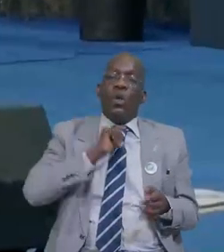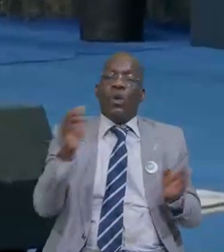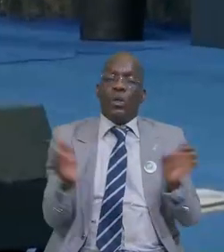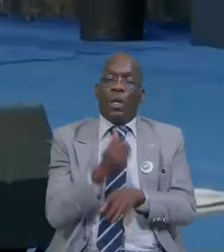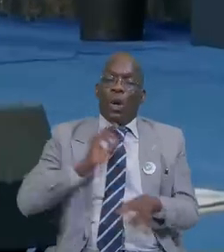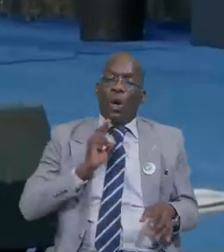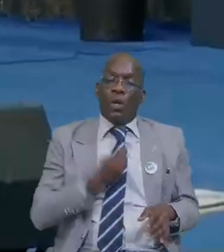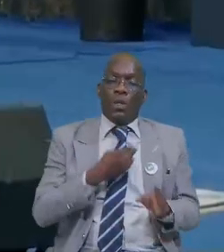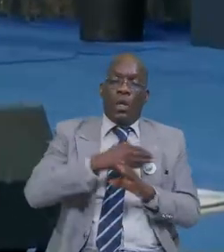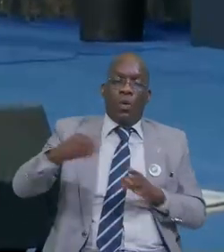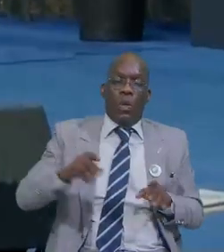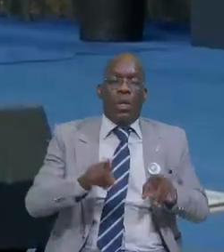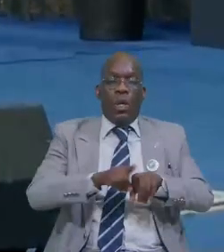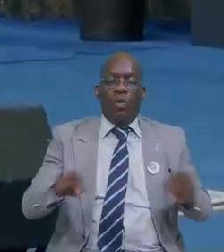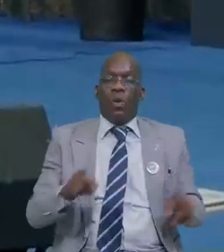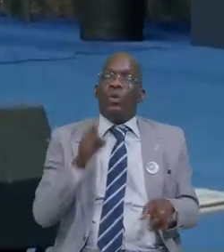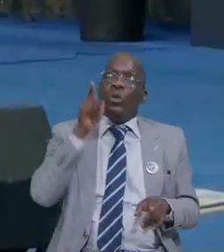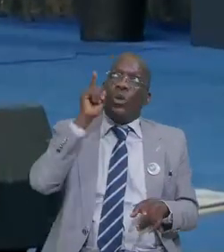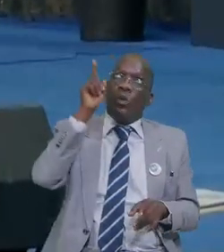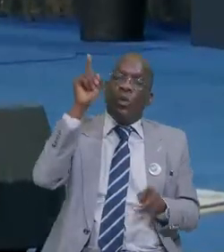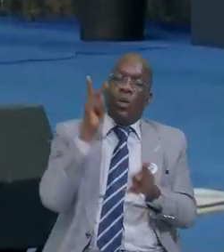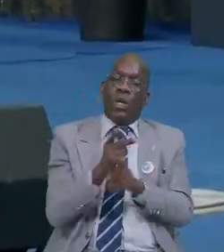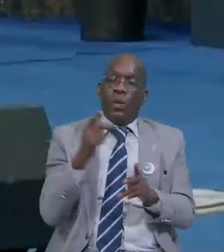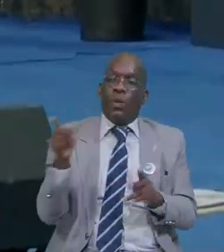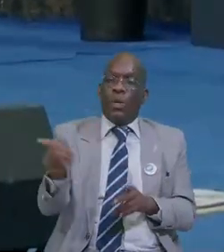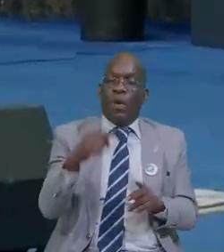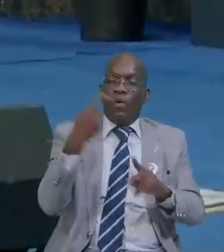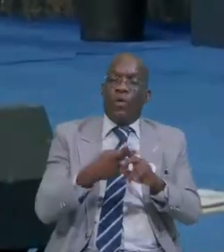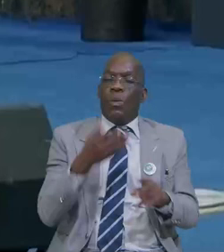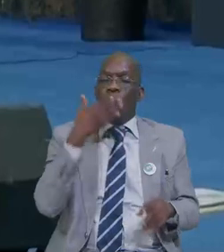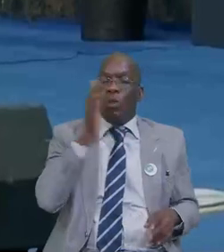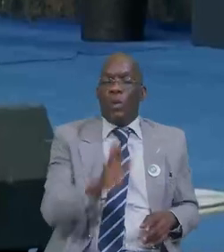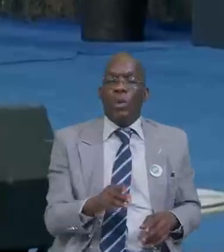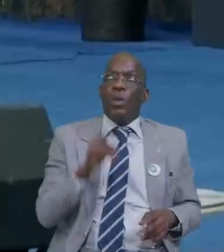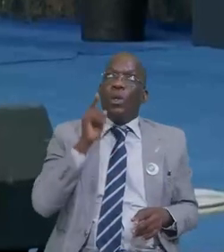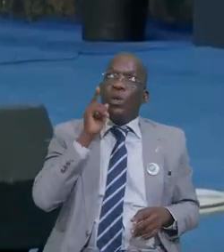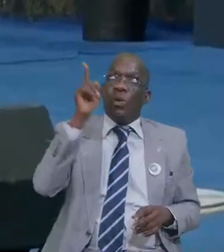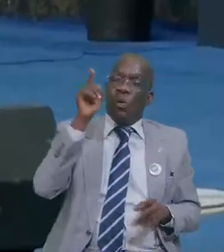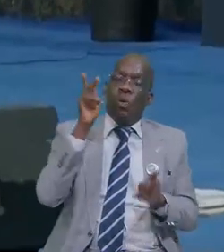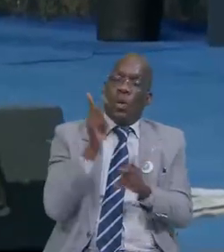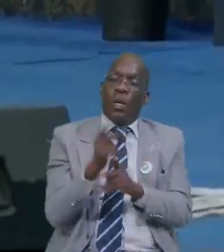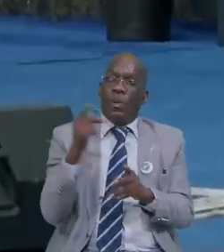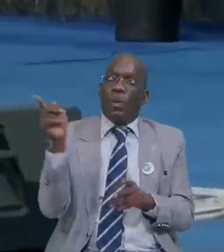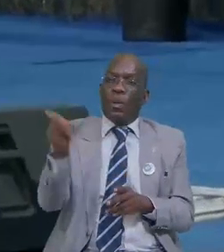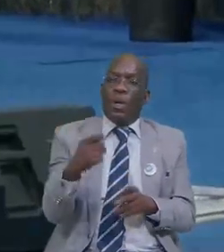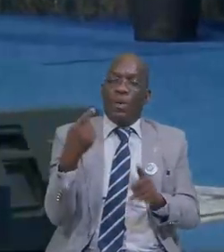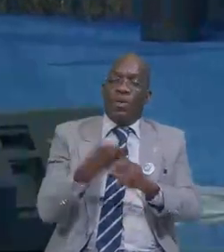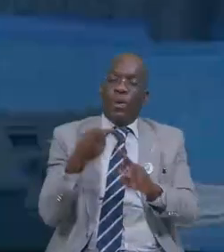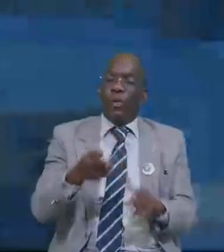pas maintenant, mais de les préserver du mal. Que tu les préserves du